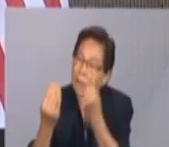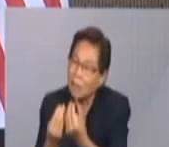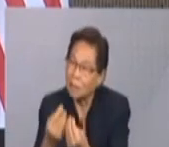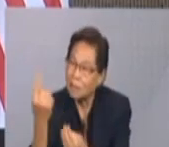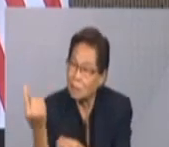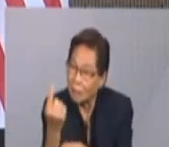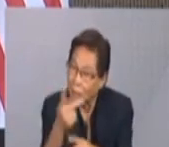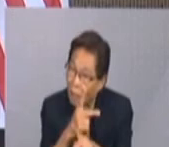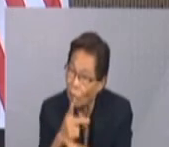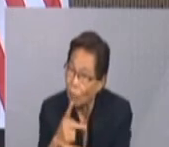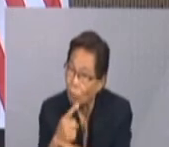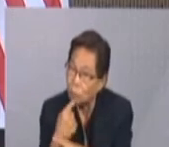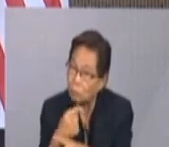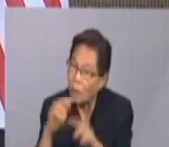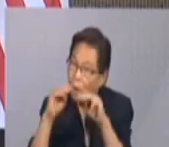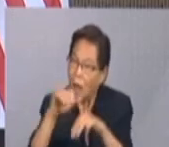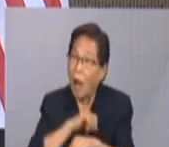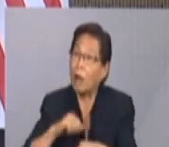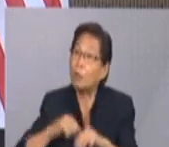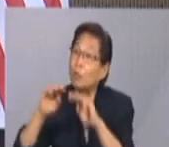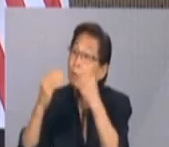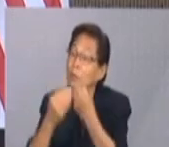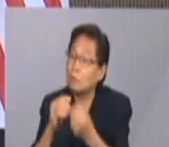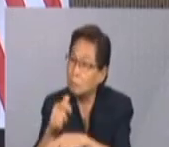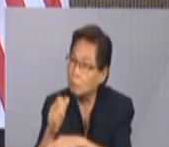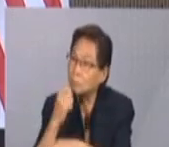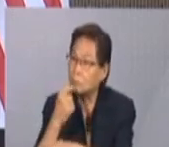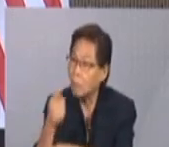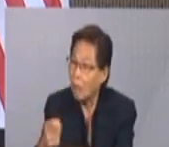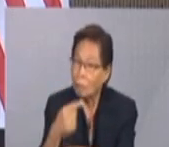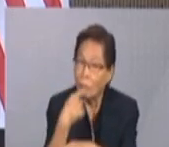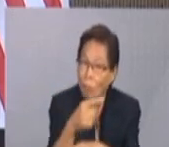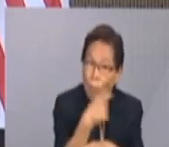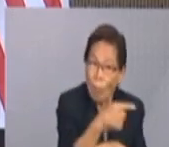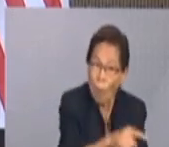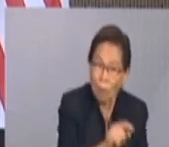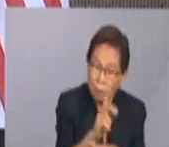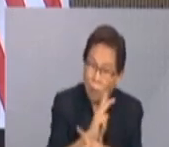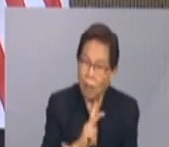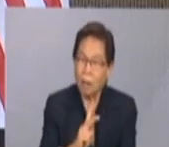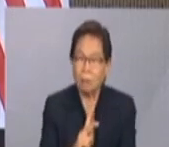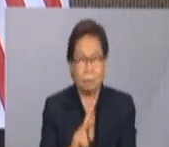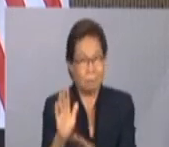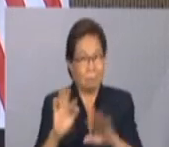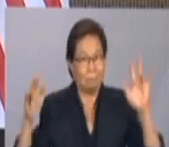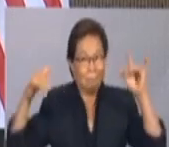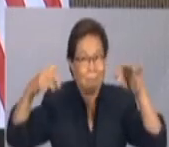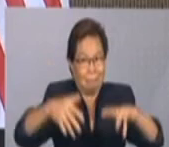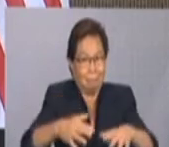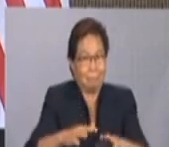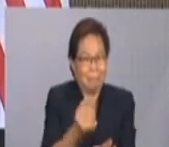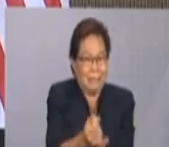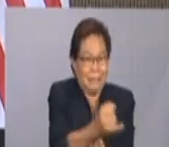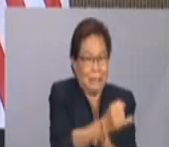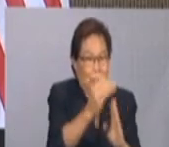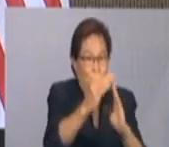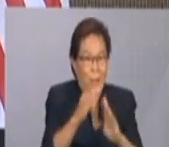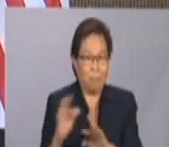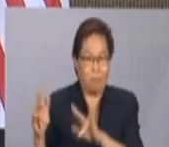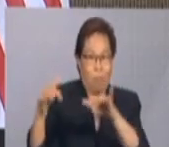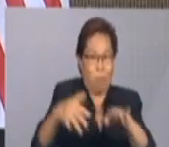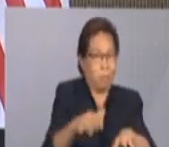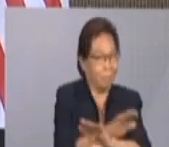sentiasa berhati-hati elakkan perkumpulan ramai-ramai Dicky Jaranan kita Hai